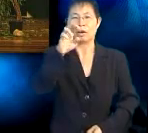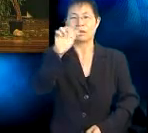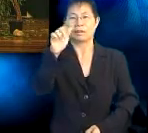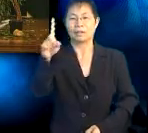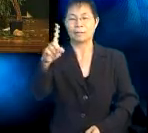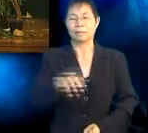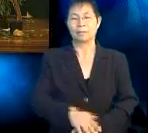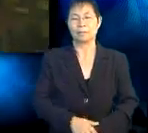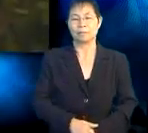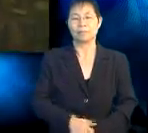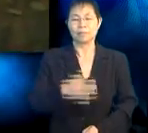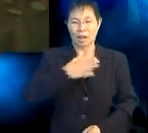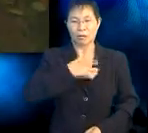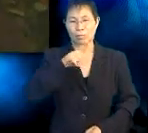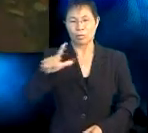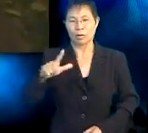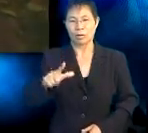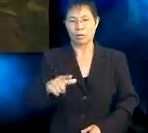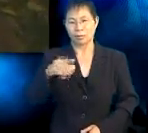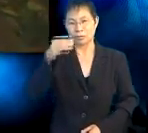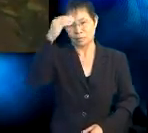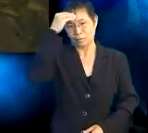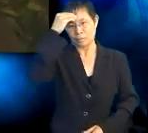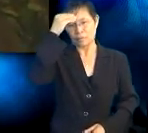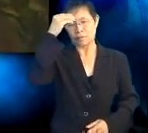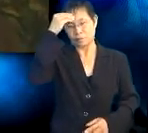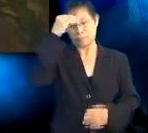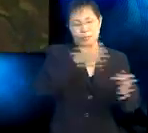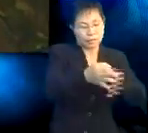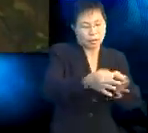M-U-R-A-D. Akulah yang menerangkan segala-galanya keadaan di sini.